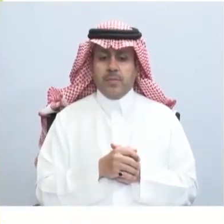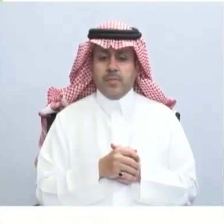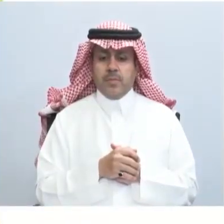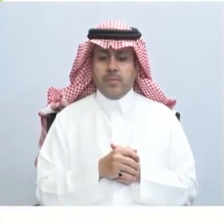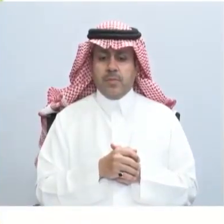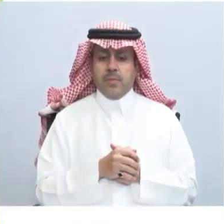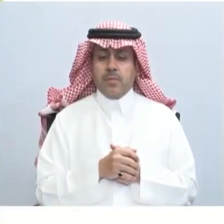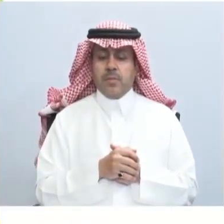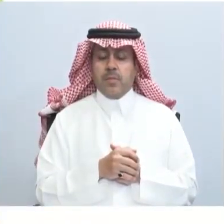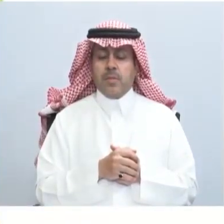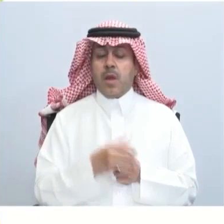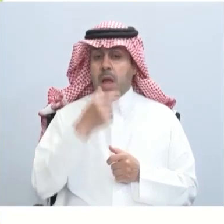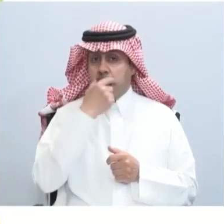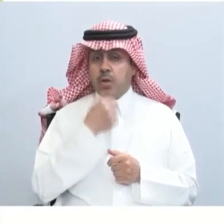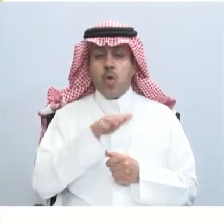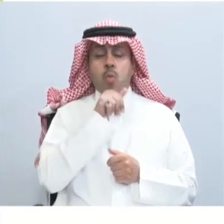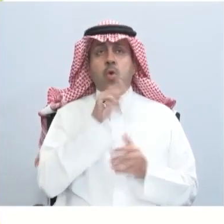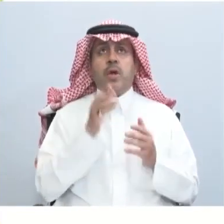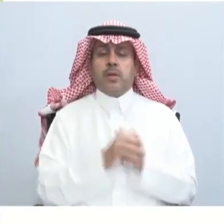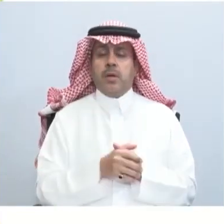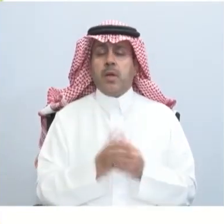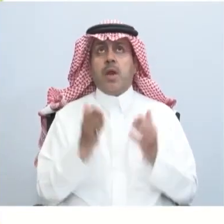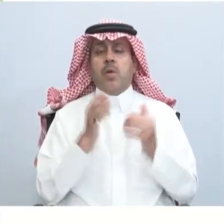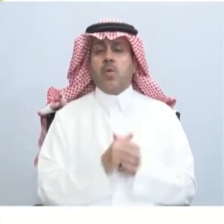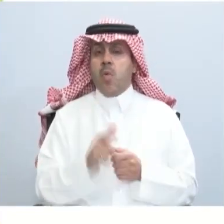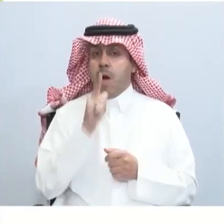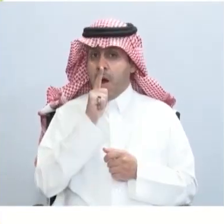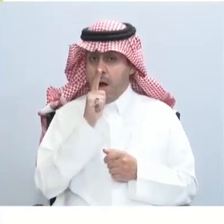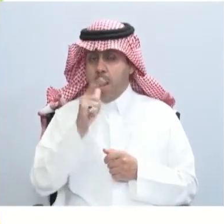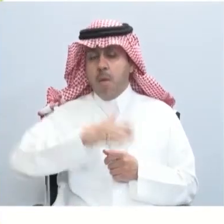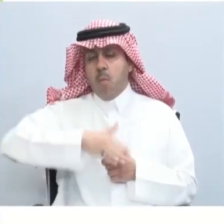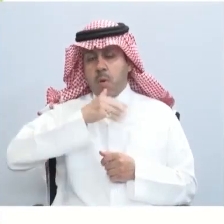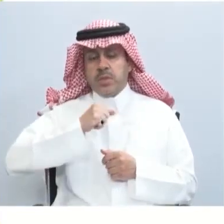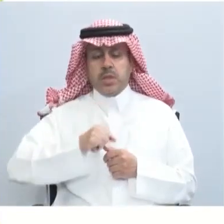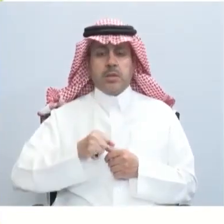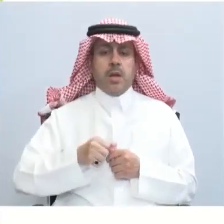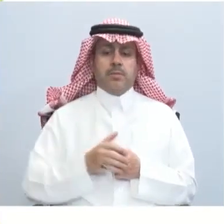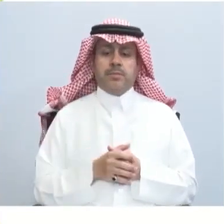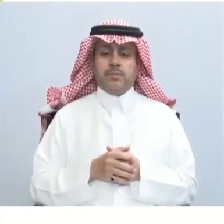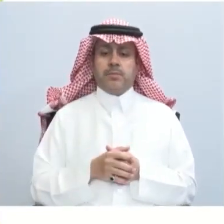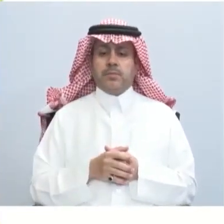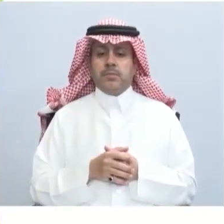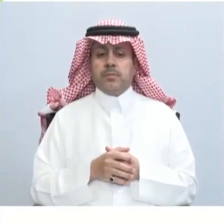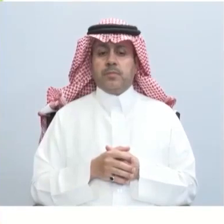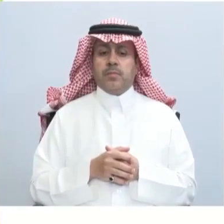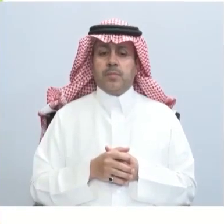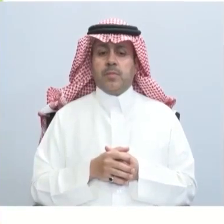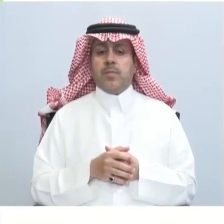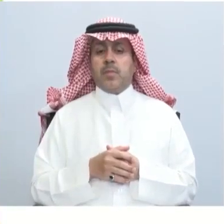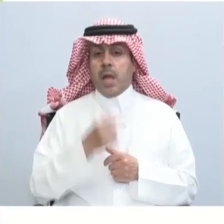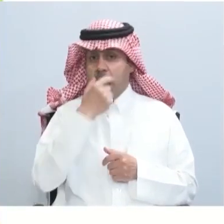حديثنا حديث ابي هريره رضي الله عنه قال قال رسول الله صلى الله عليه وسلم